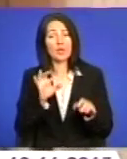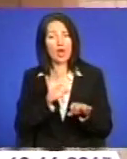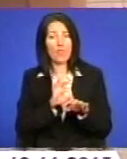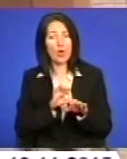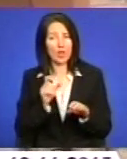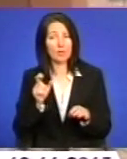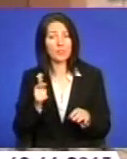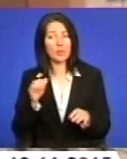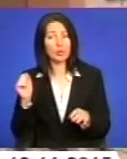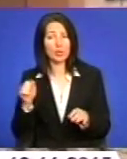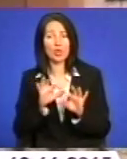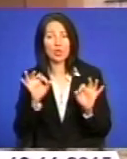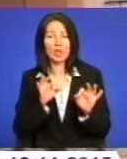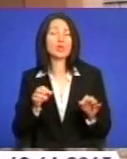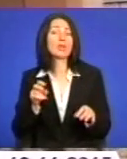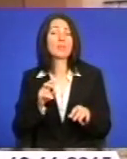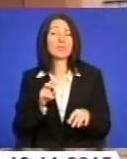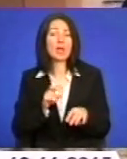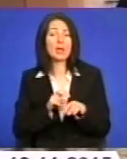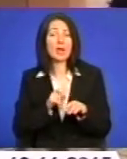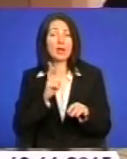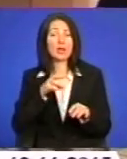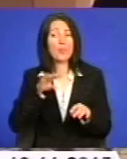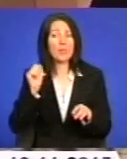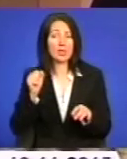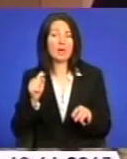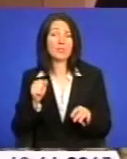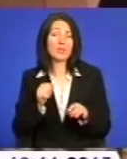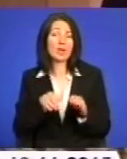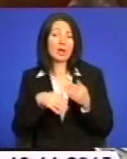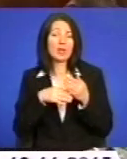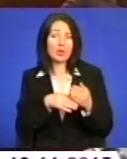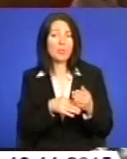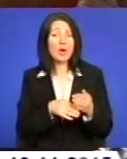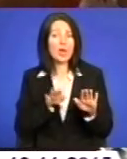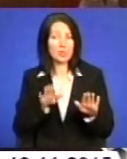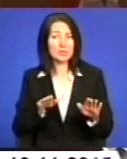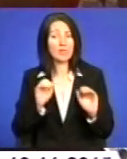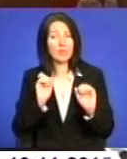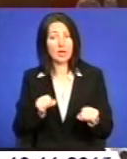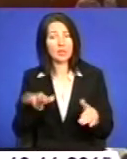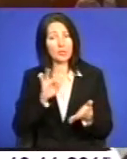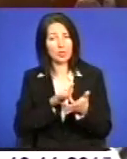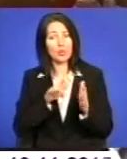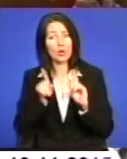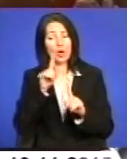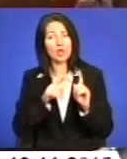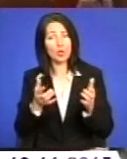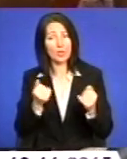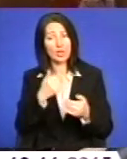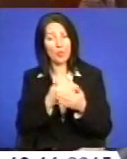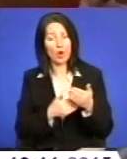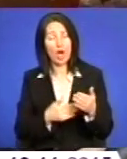розповідає Віктор Кміта, поліпшувати якість лікування допомагає місцева влада. Міською радою прийнята